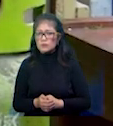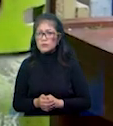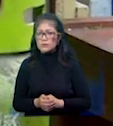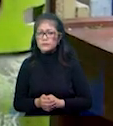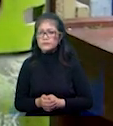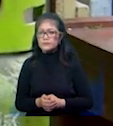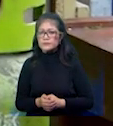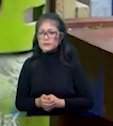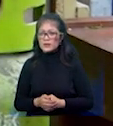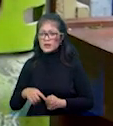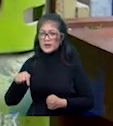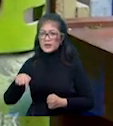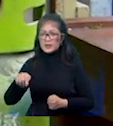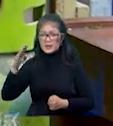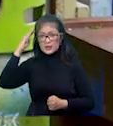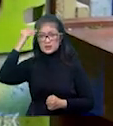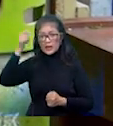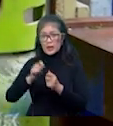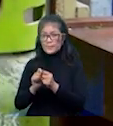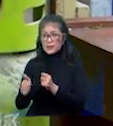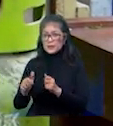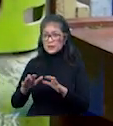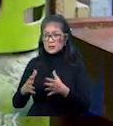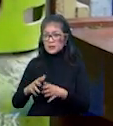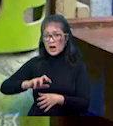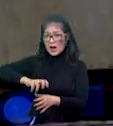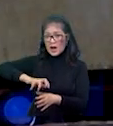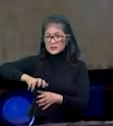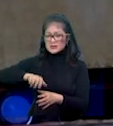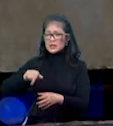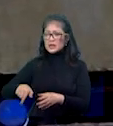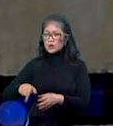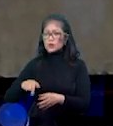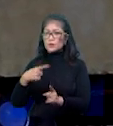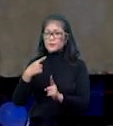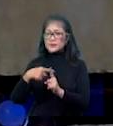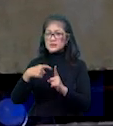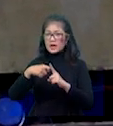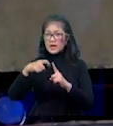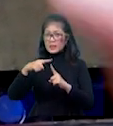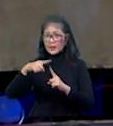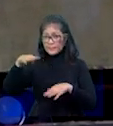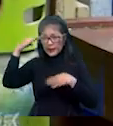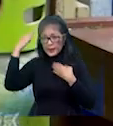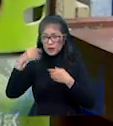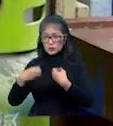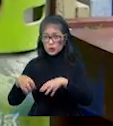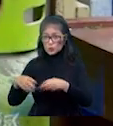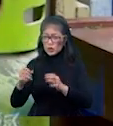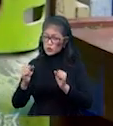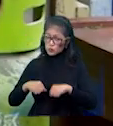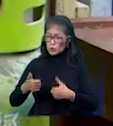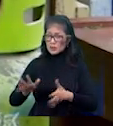Ini kan ada wacana pembelian gas 3 kilo ya sebentar lagi ini akan menyertakan KTP ibu sebagai pedagang ini setuju atau enggak tidak